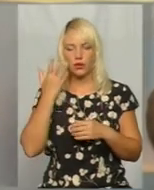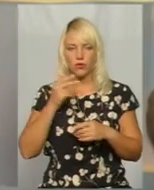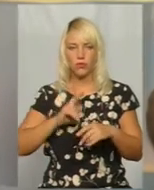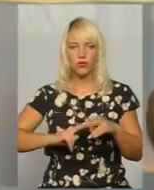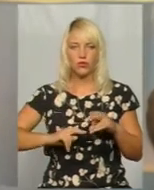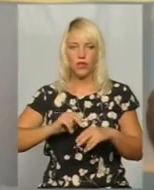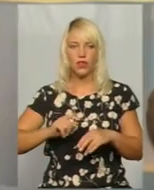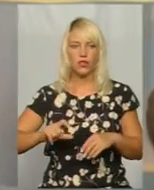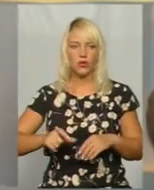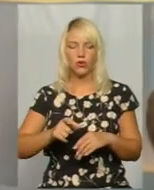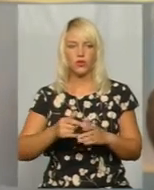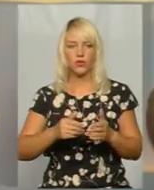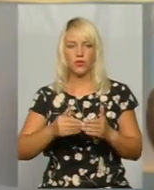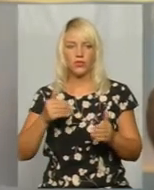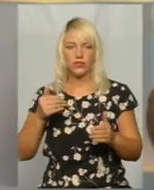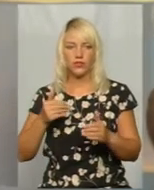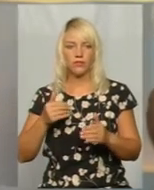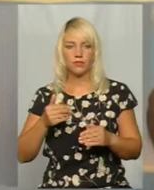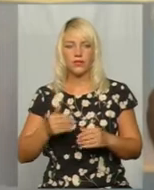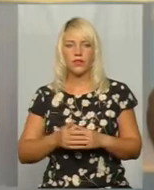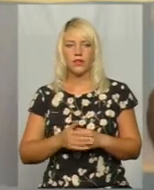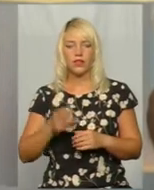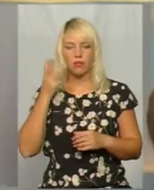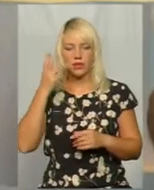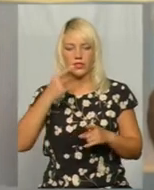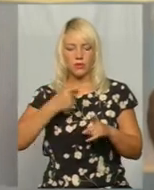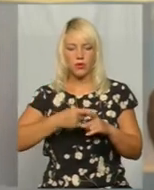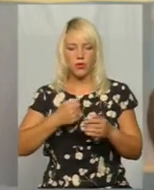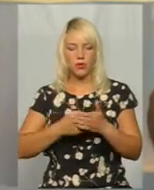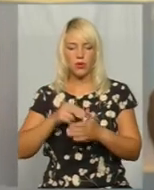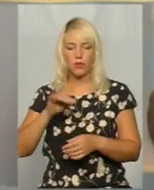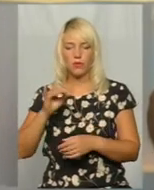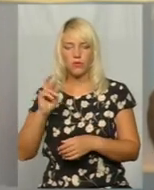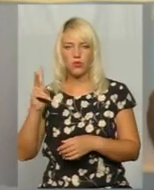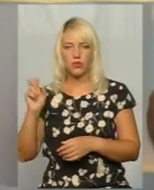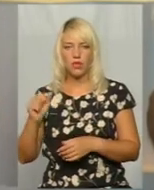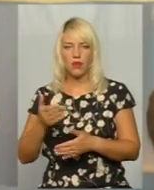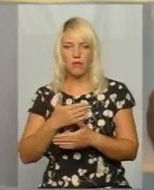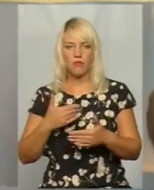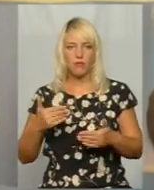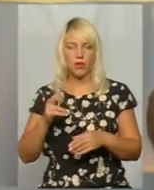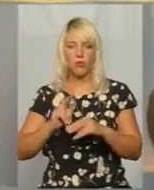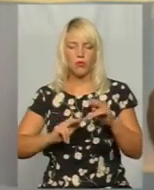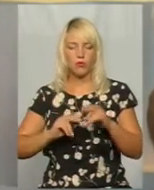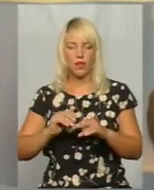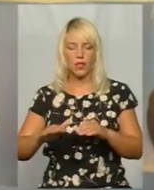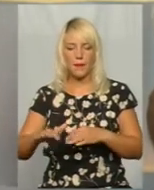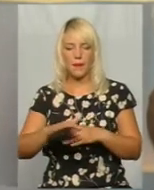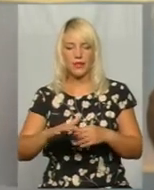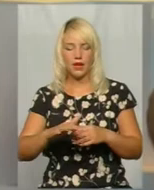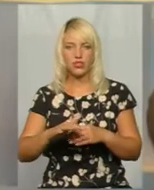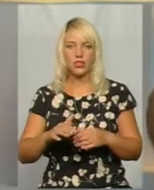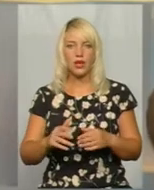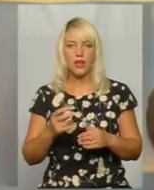дорогу від Давидковецького-Перекродського до Прибузького, ми побудували майданчик для зважування біля